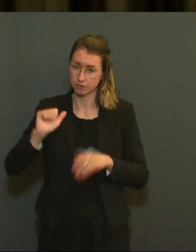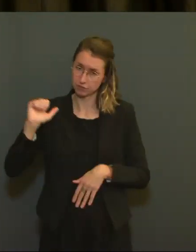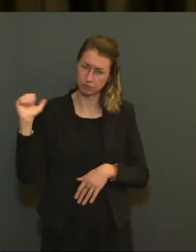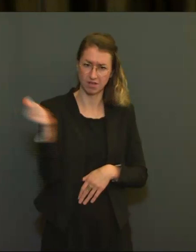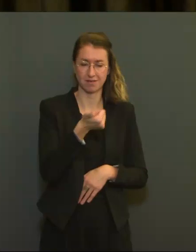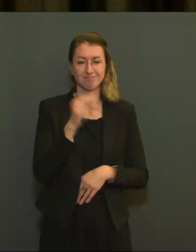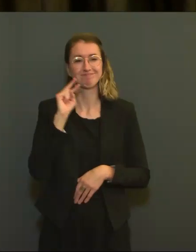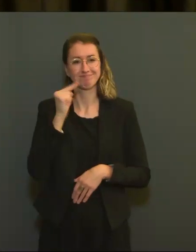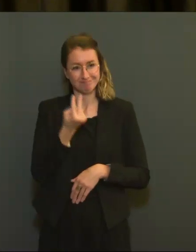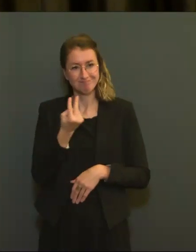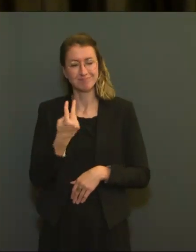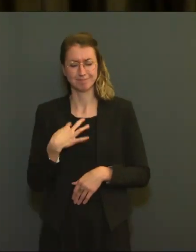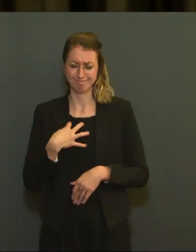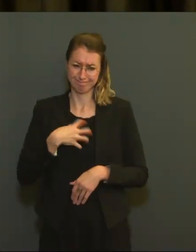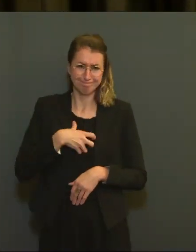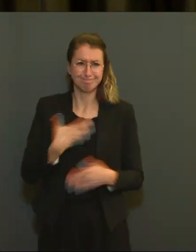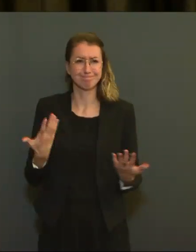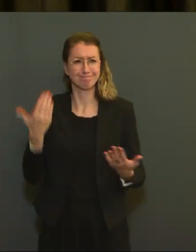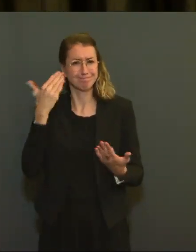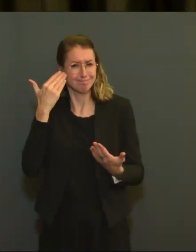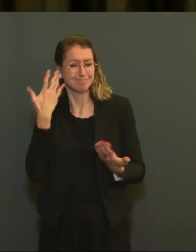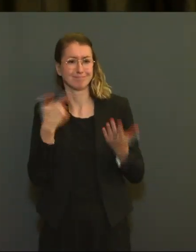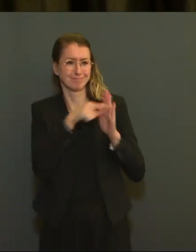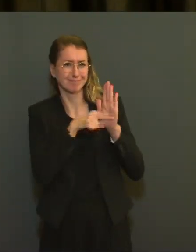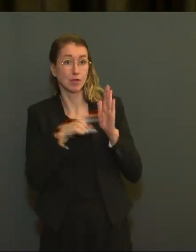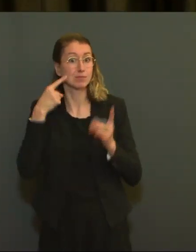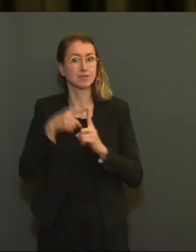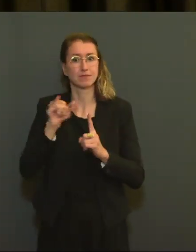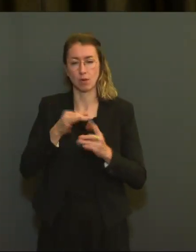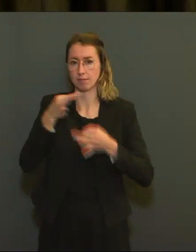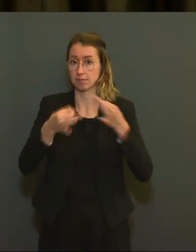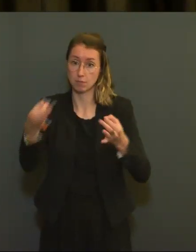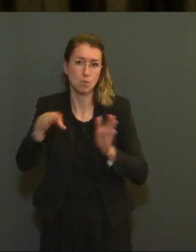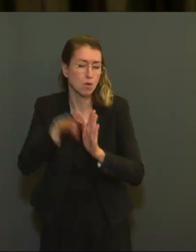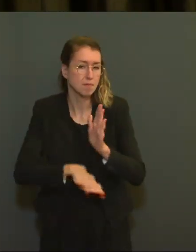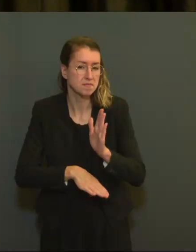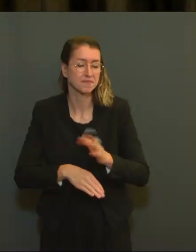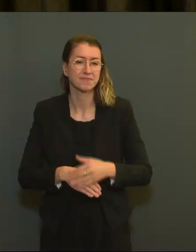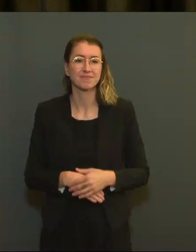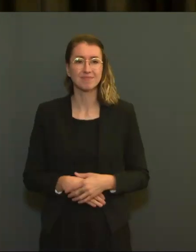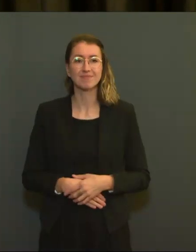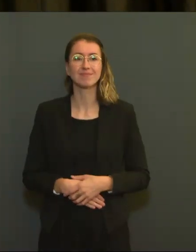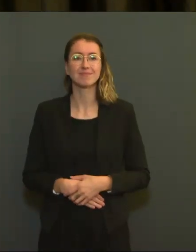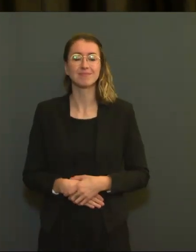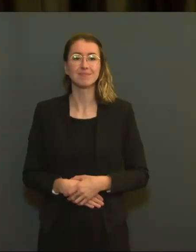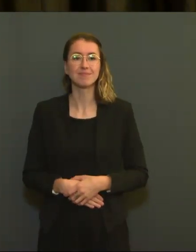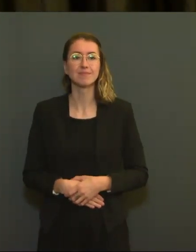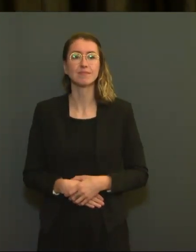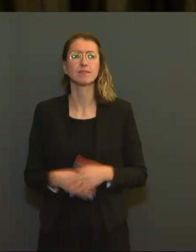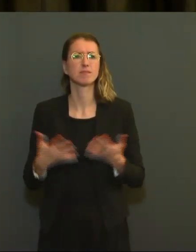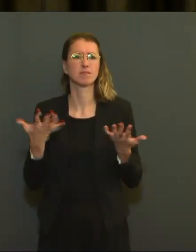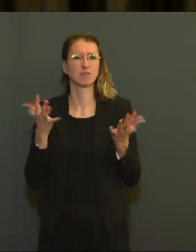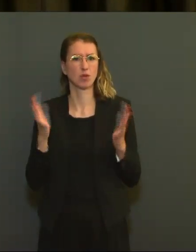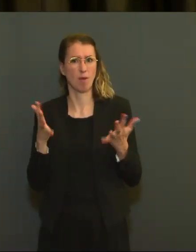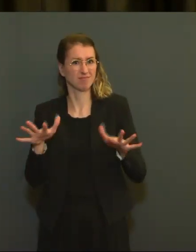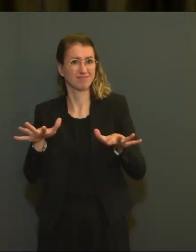Tout le monde doit aider à construire le barrage contre ce virus. Les fondations de ce barrage, vous les connaissez, ce sont les